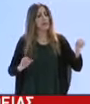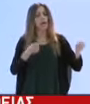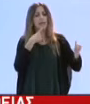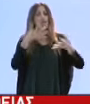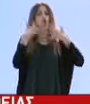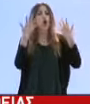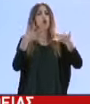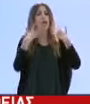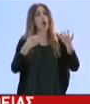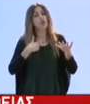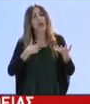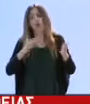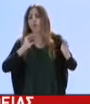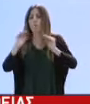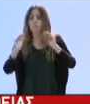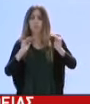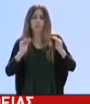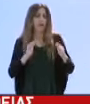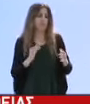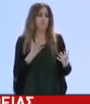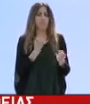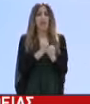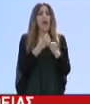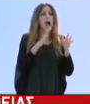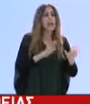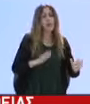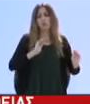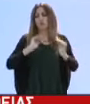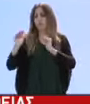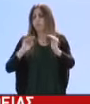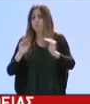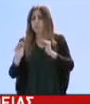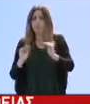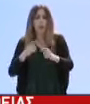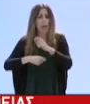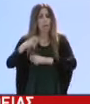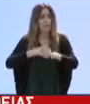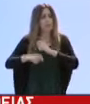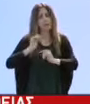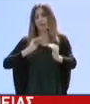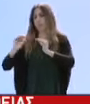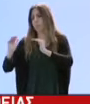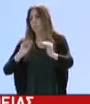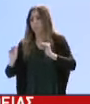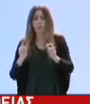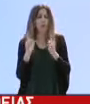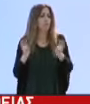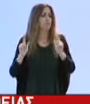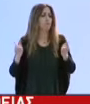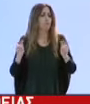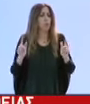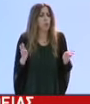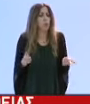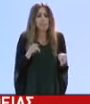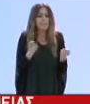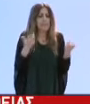οι πιο αδύναμοι, οι άνεργοι, η μεσαία τάξη, οι επαγγελματίες, οι μικρομεσαίοι επιχειρηματίες, και όλοι αναρωτιούνται ως πού θα